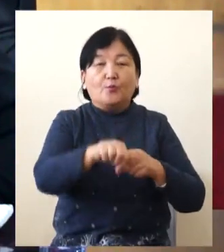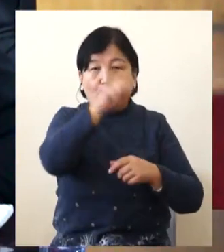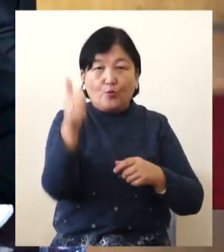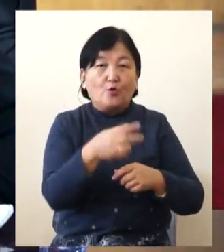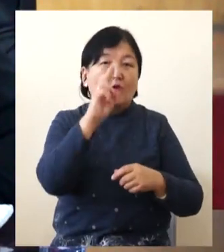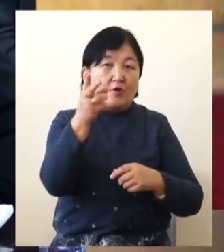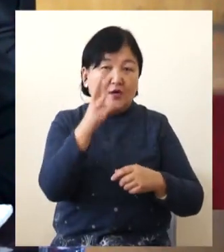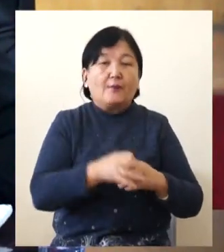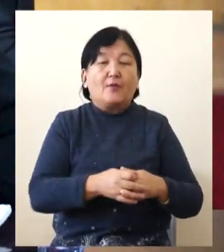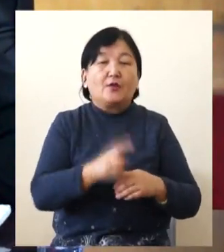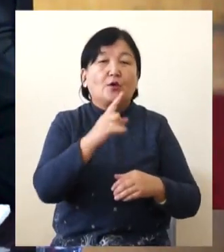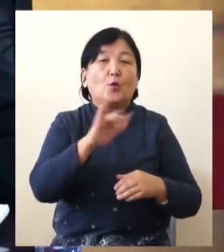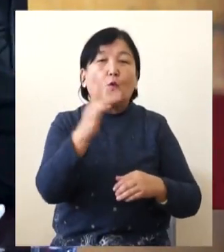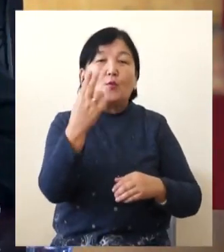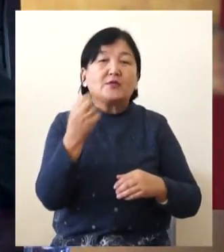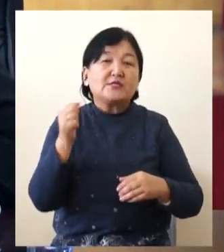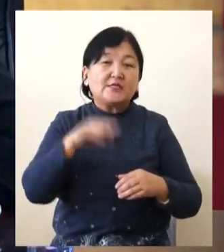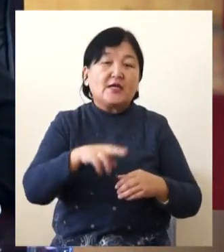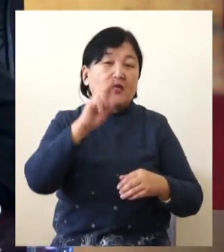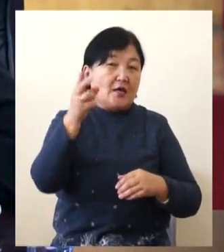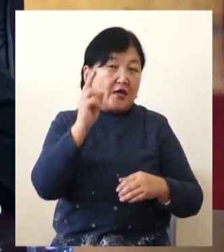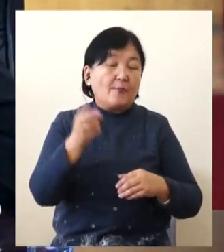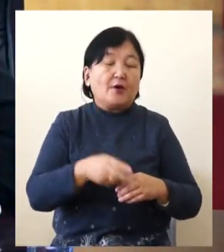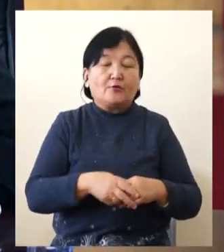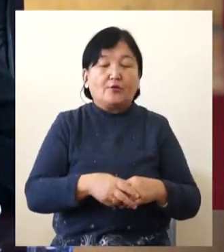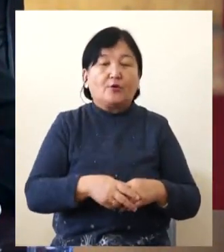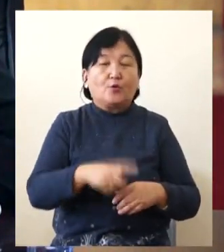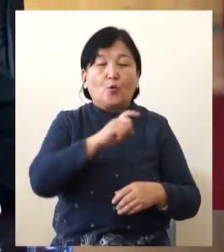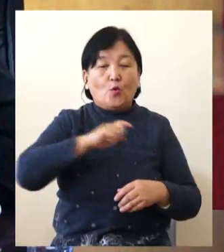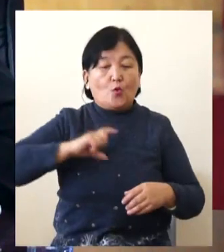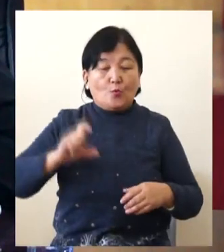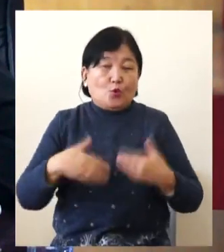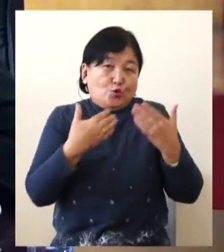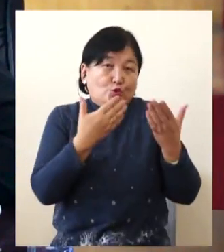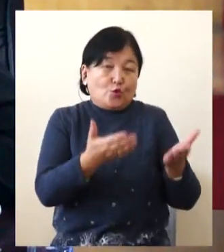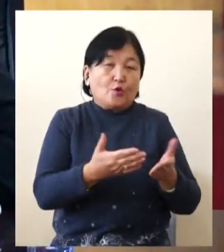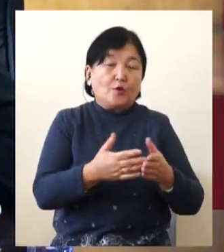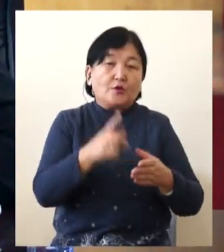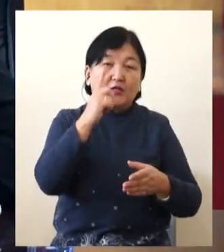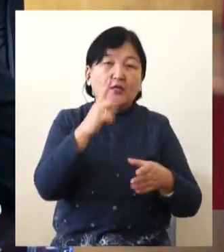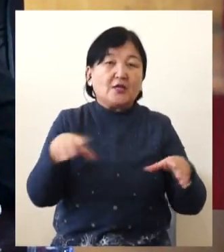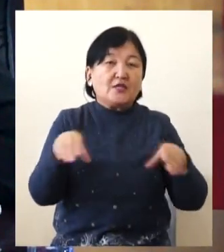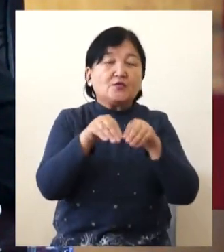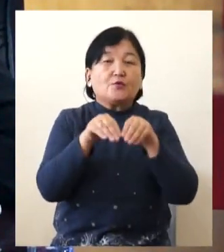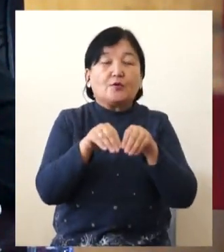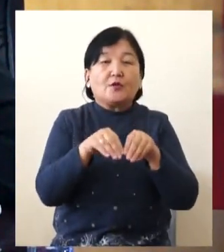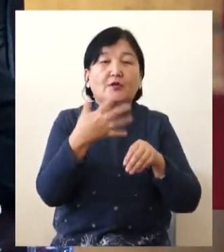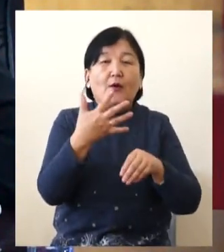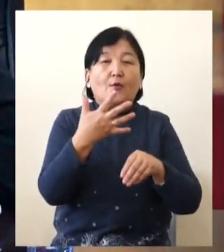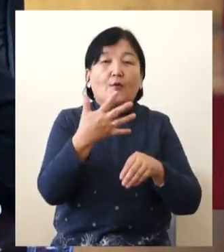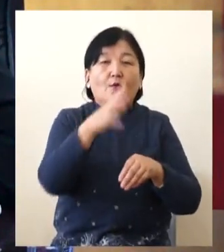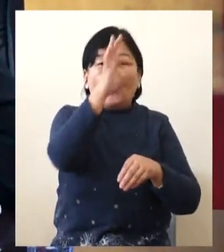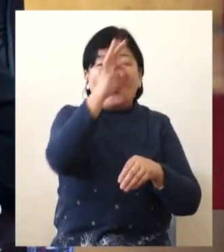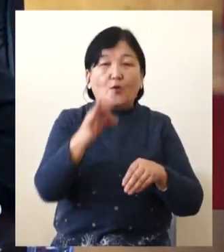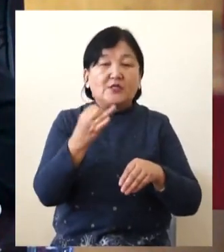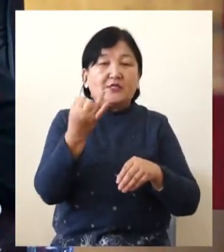болгох ихэнхийн хувийн компаниудад юу хувь хүмүүст өгөх. Тэгвэл нэг институт 5% хэрвээ авах юм